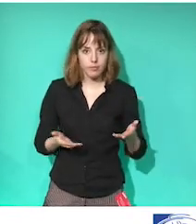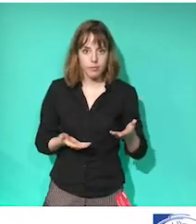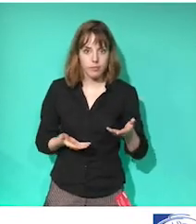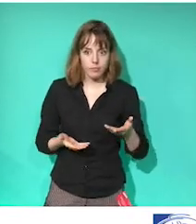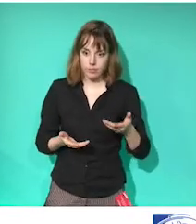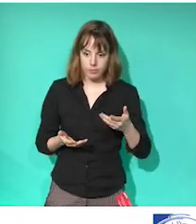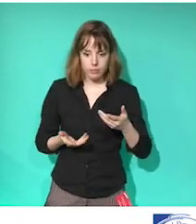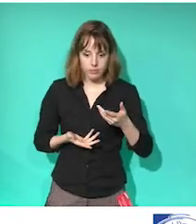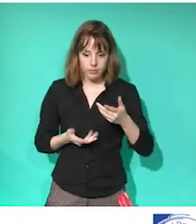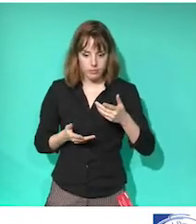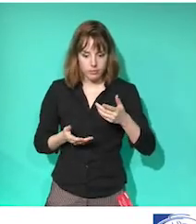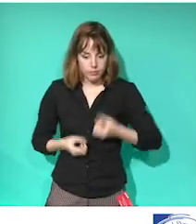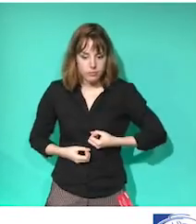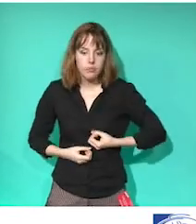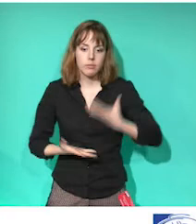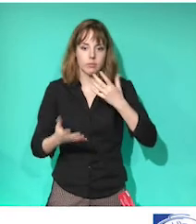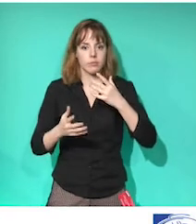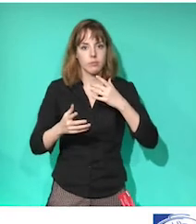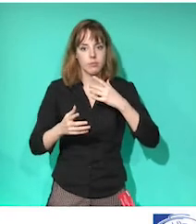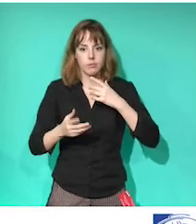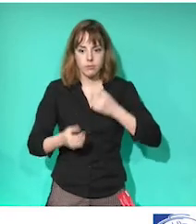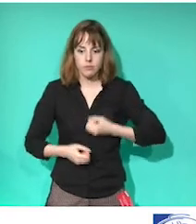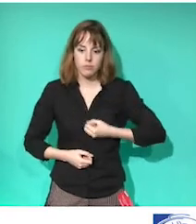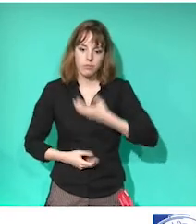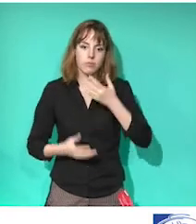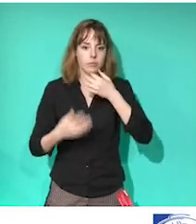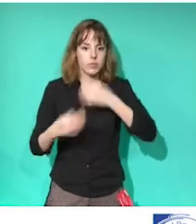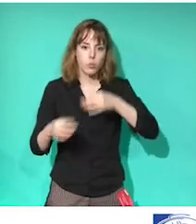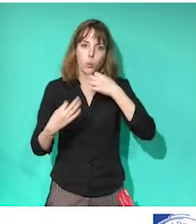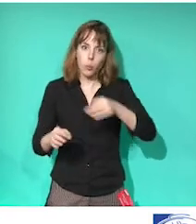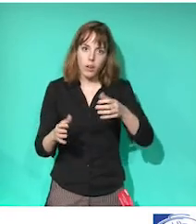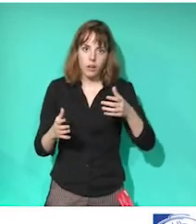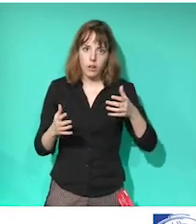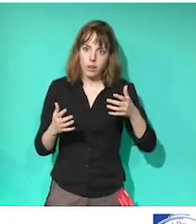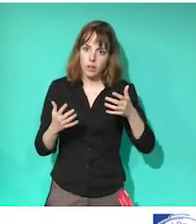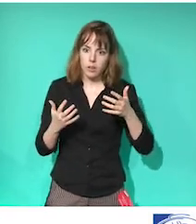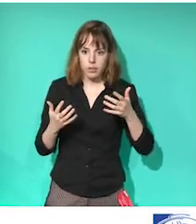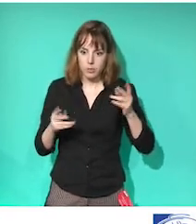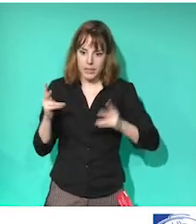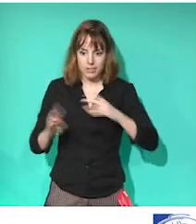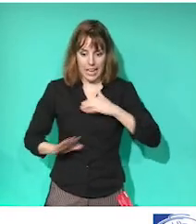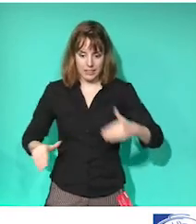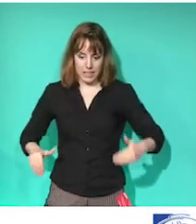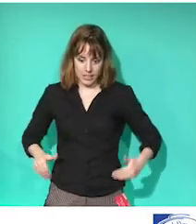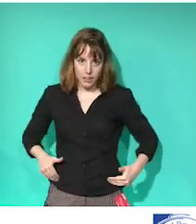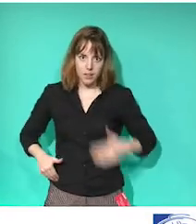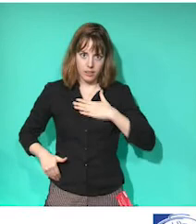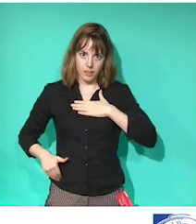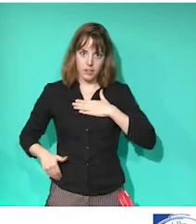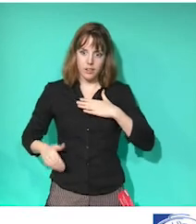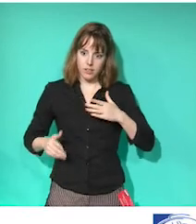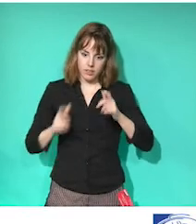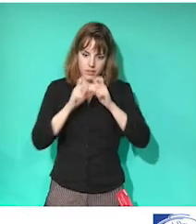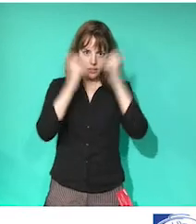je prononcerai dans ma fonction et devant vous toutes et tous réunis aussi